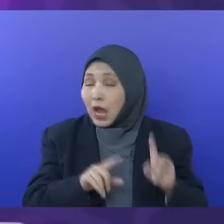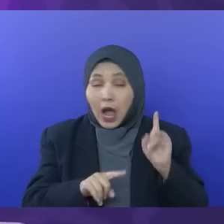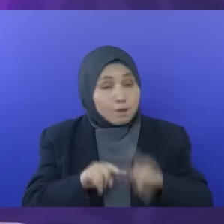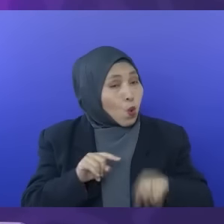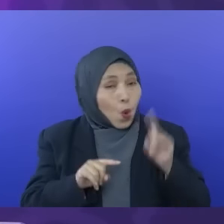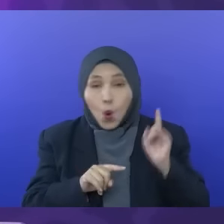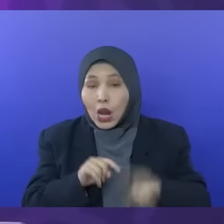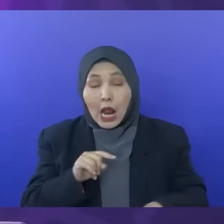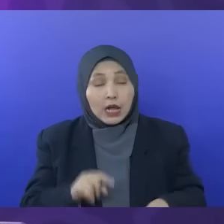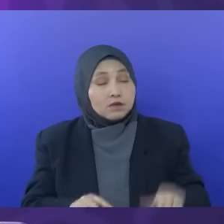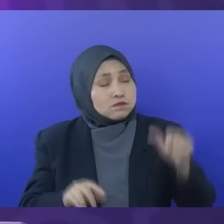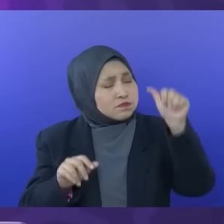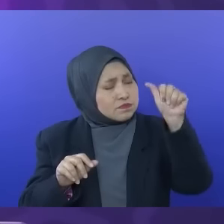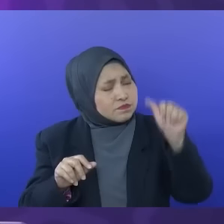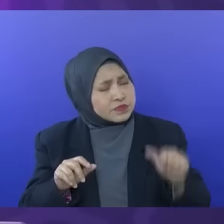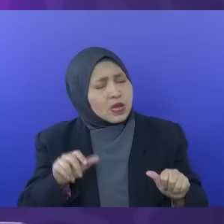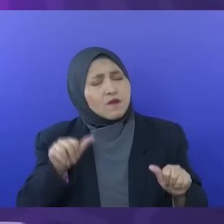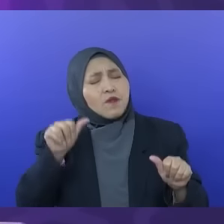boleh